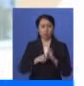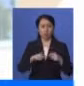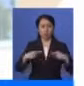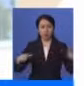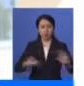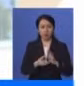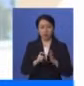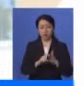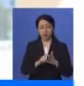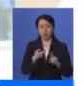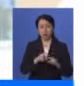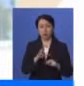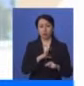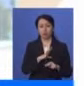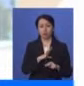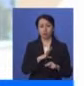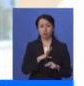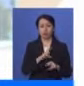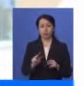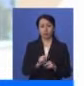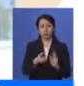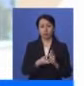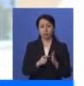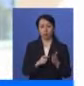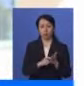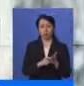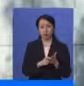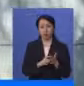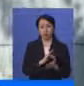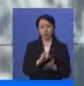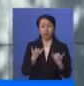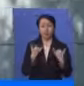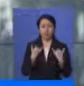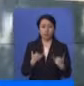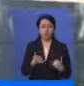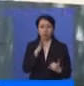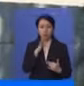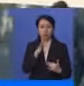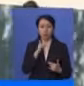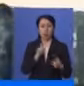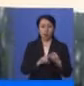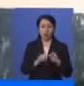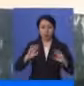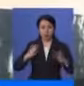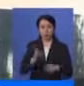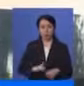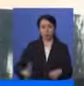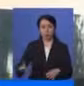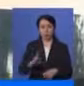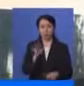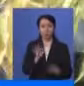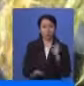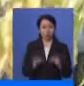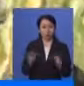раньше развернуты в здании терапевтического корпуса нашего центра. В настоящее время эпидемиологическая ситуация в регионе